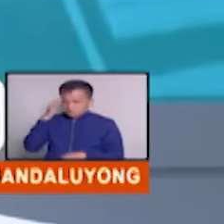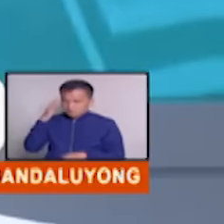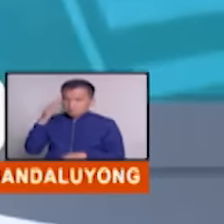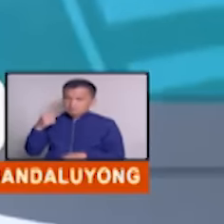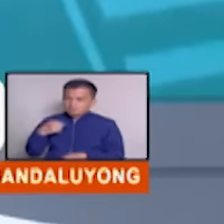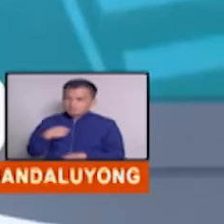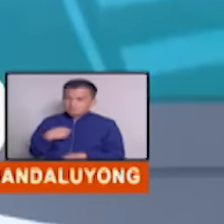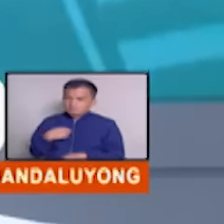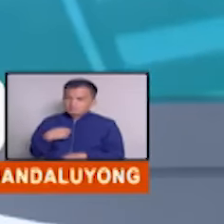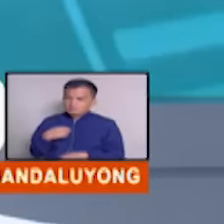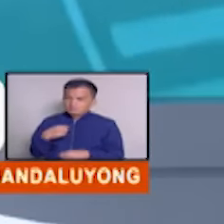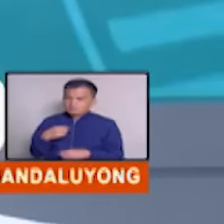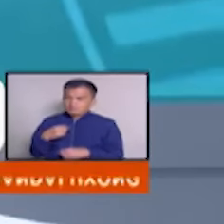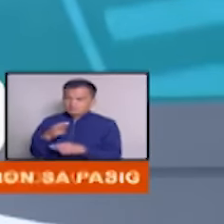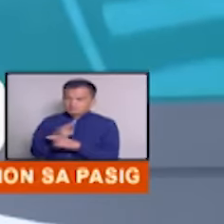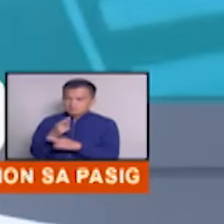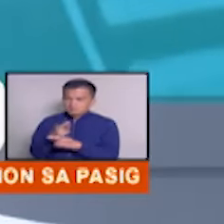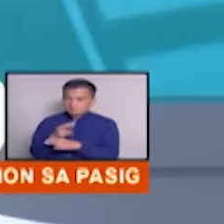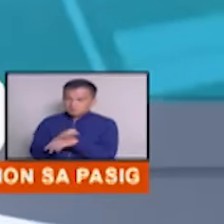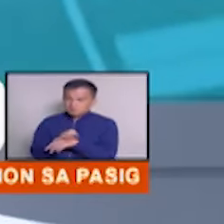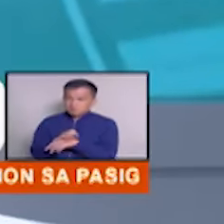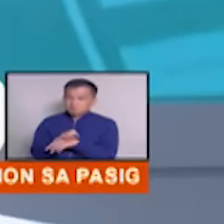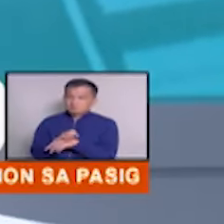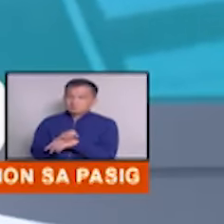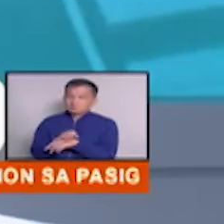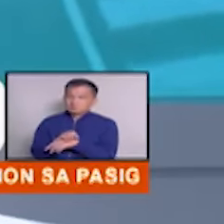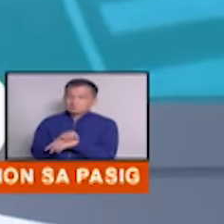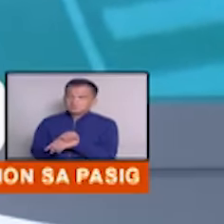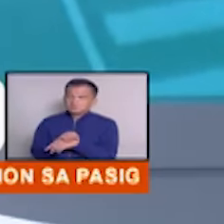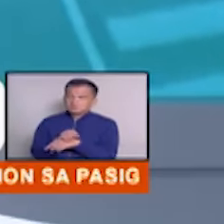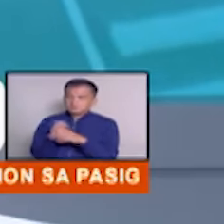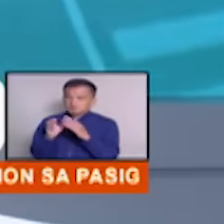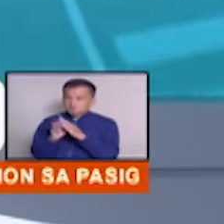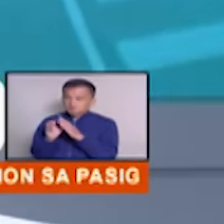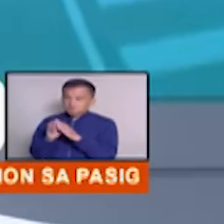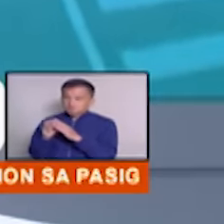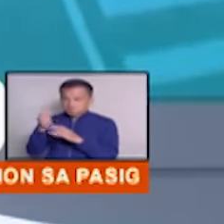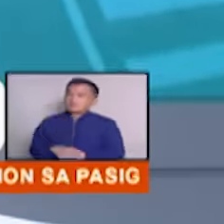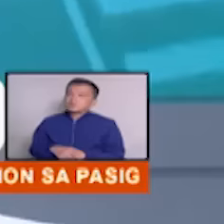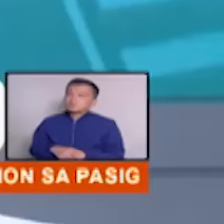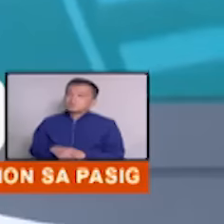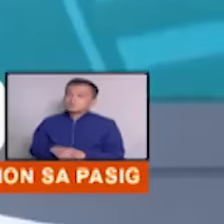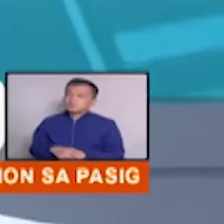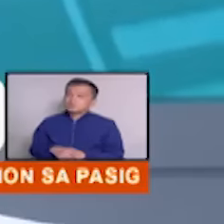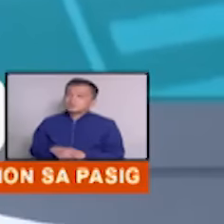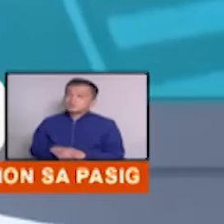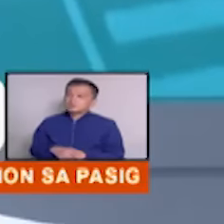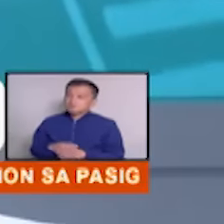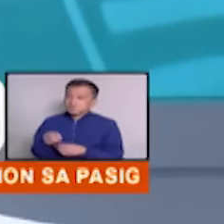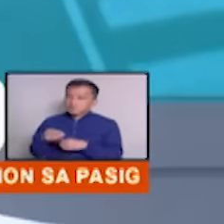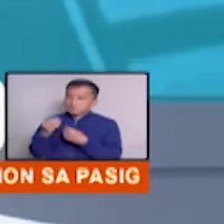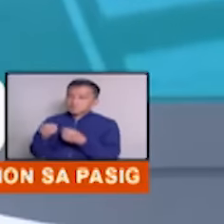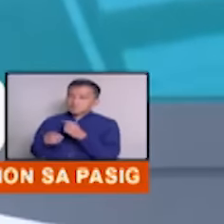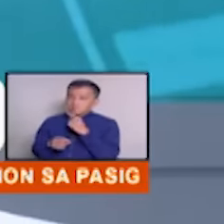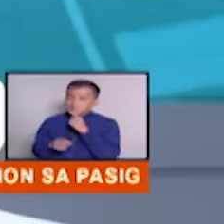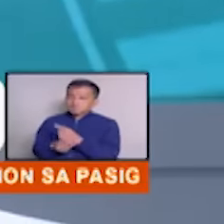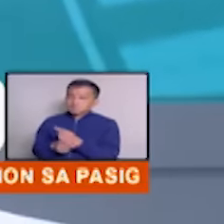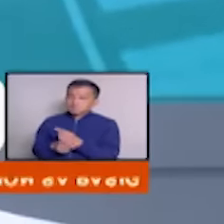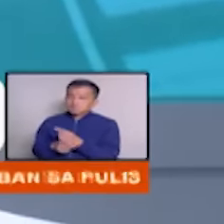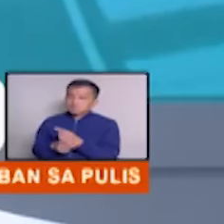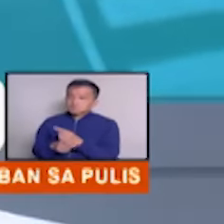po talaga na pagka regular employee ka daw po sa City Government of Makati, binibigyan ka talaga po nila